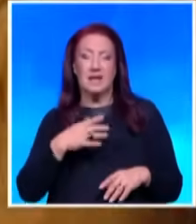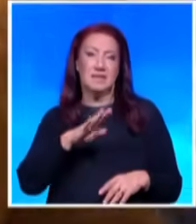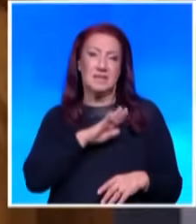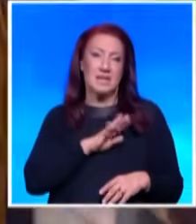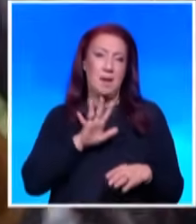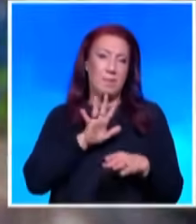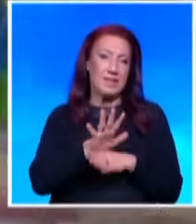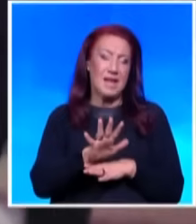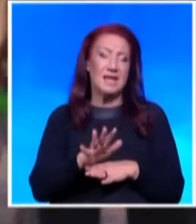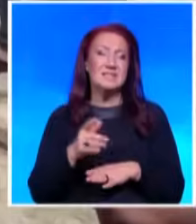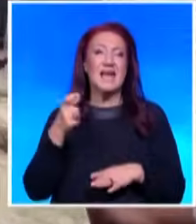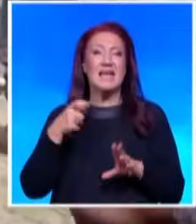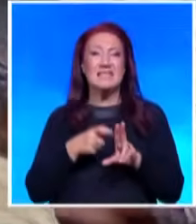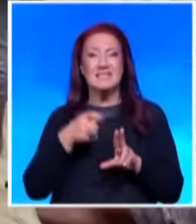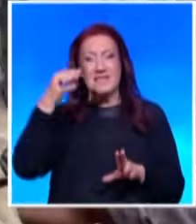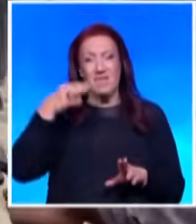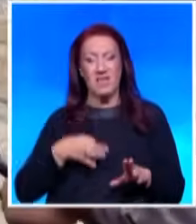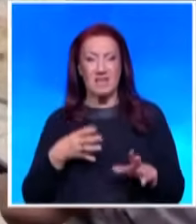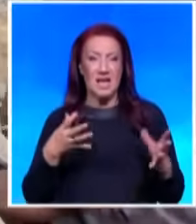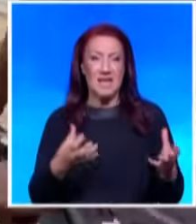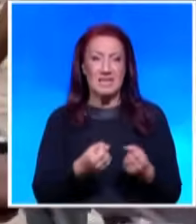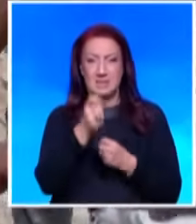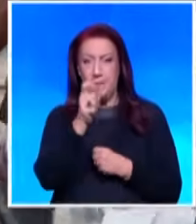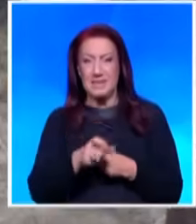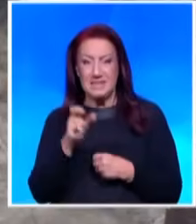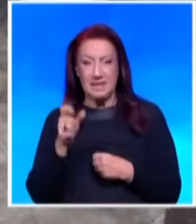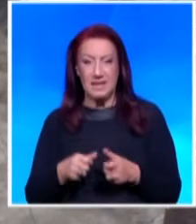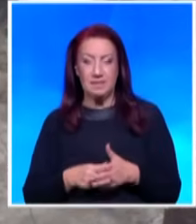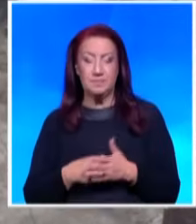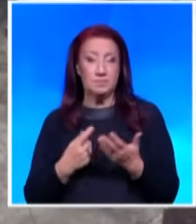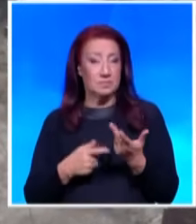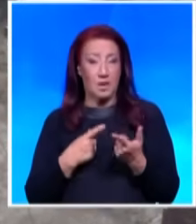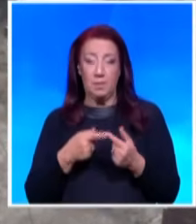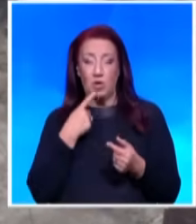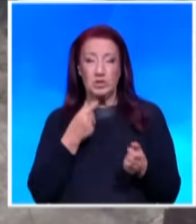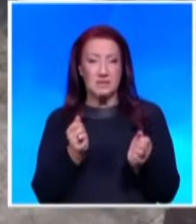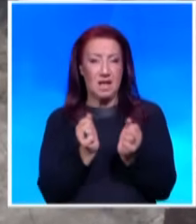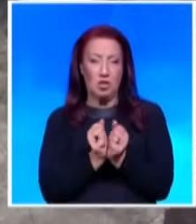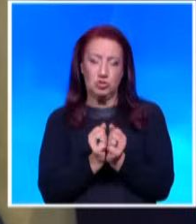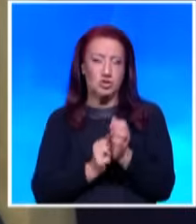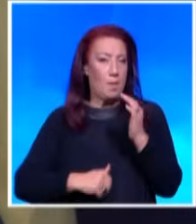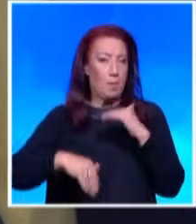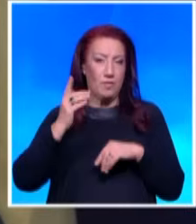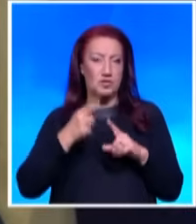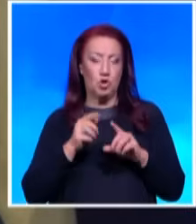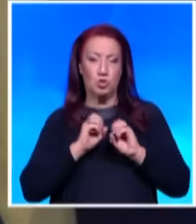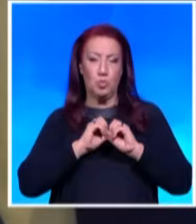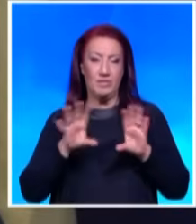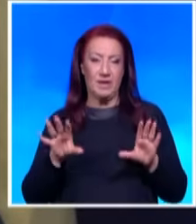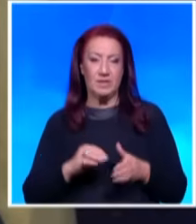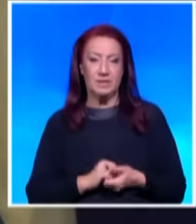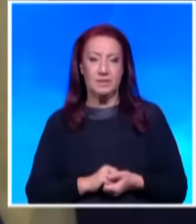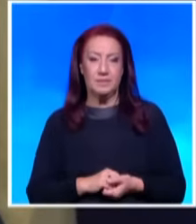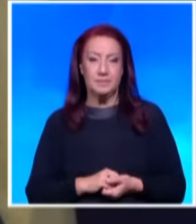спасители. Израелското командване съобщи, че броят на заложниците е по-голям от обявения до сега.